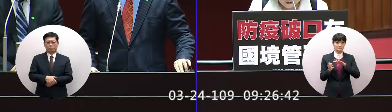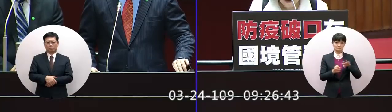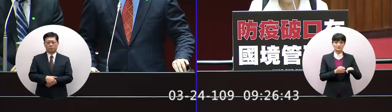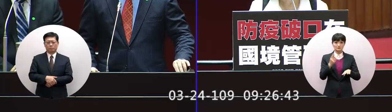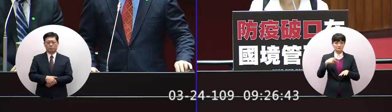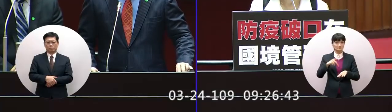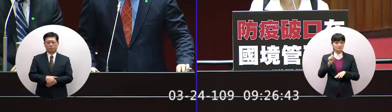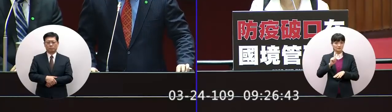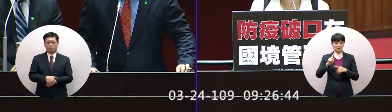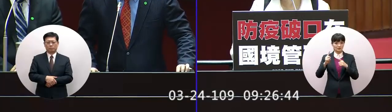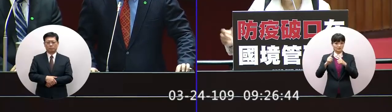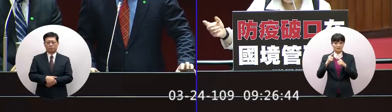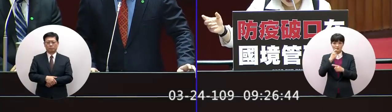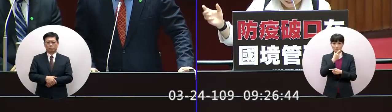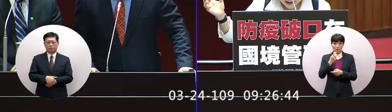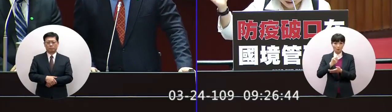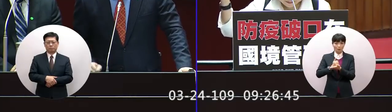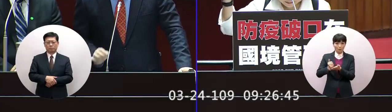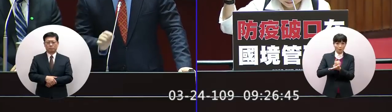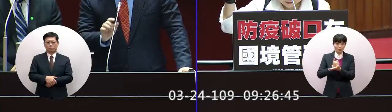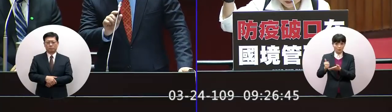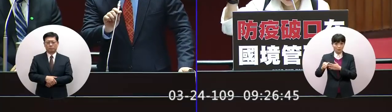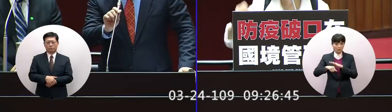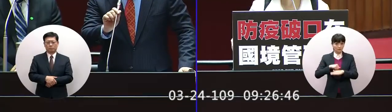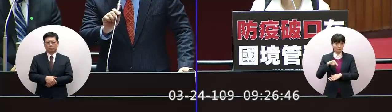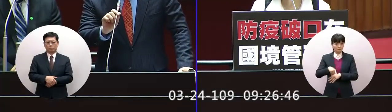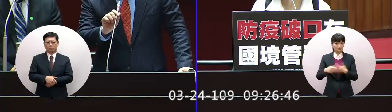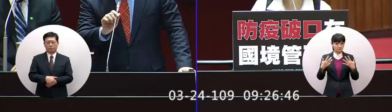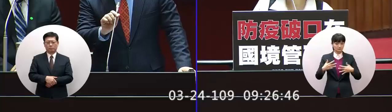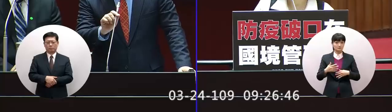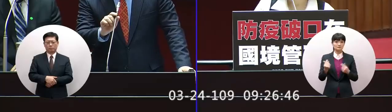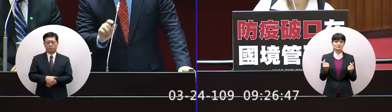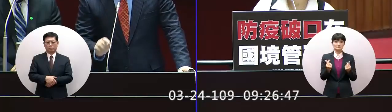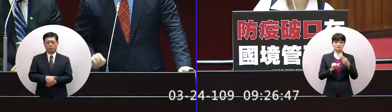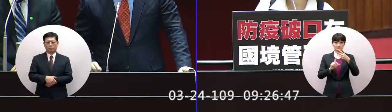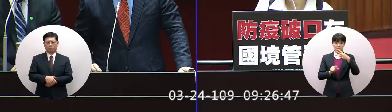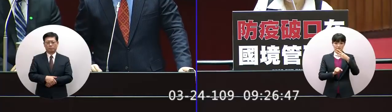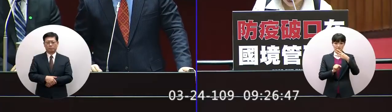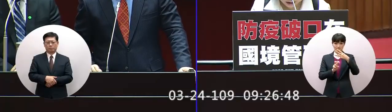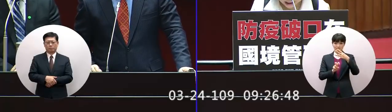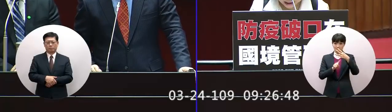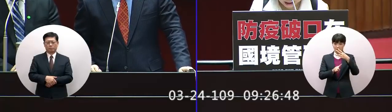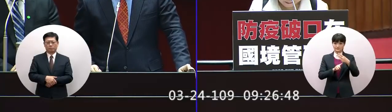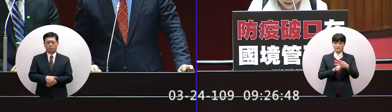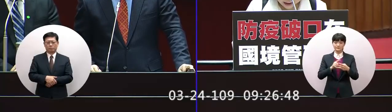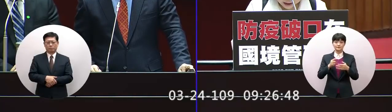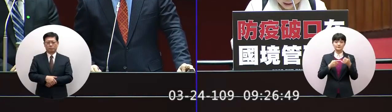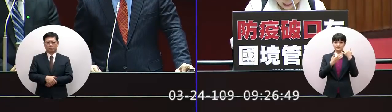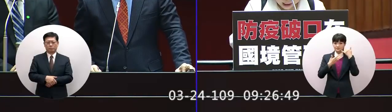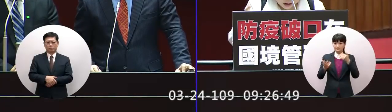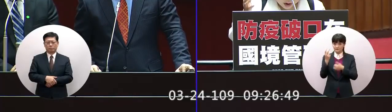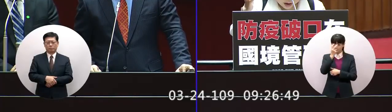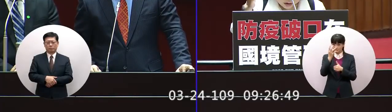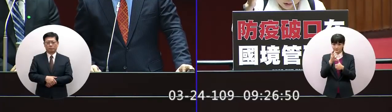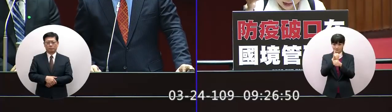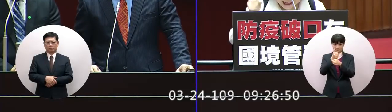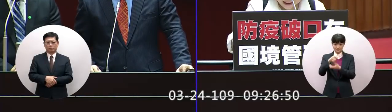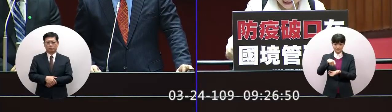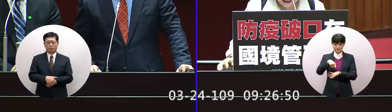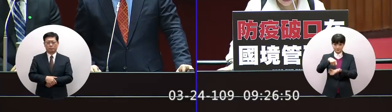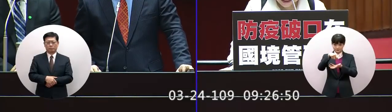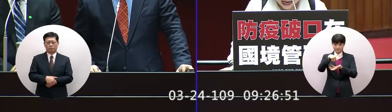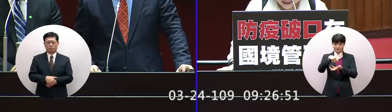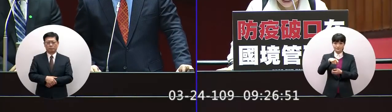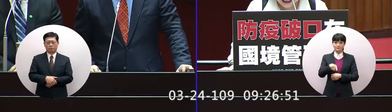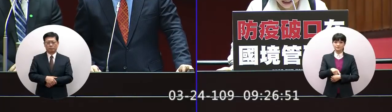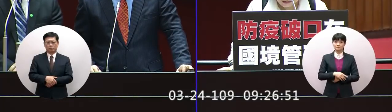于人口贩运的。比如说，我们3月21号海巡署他所提的这个所拦